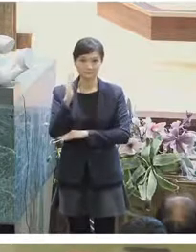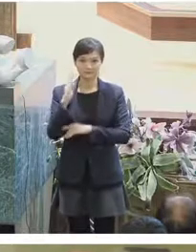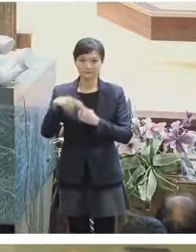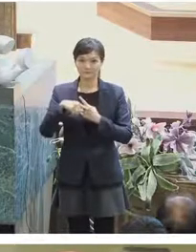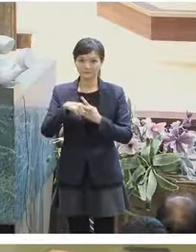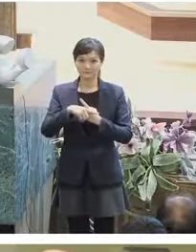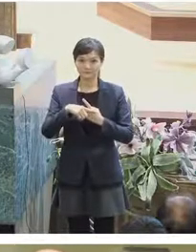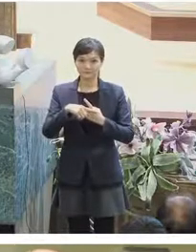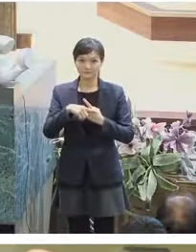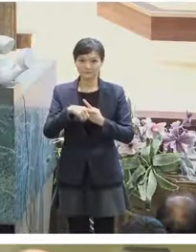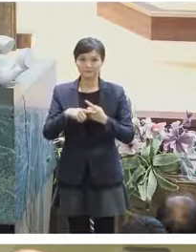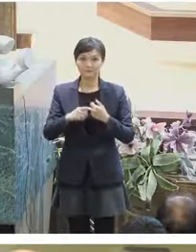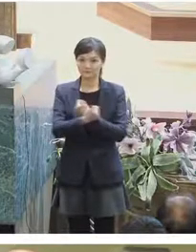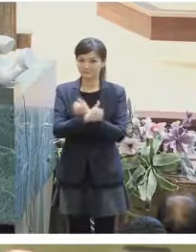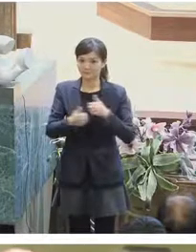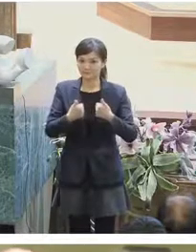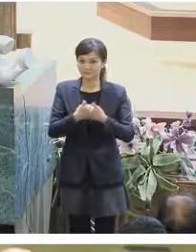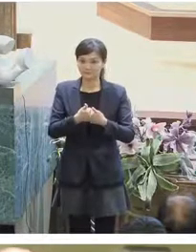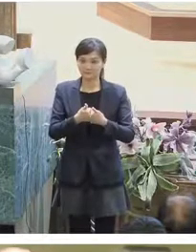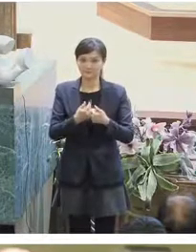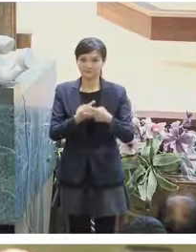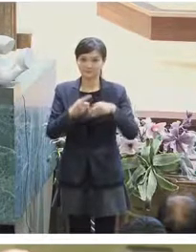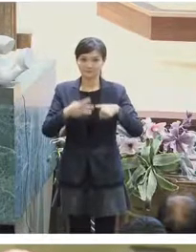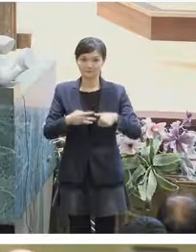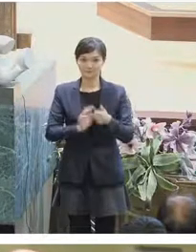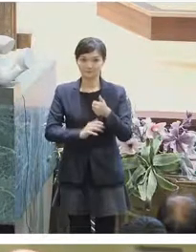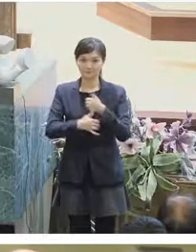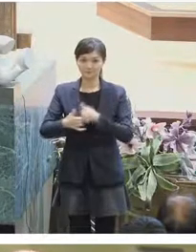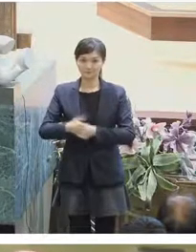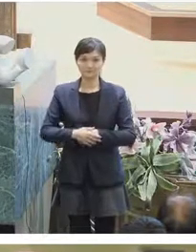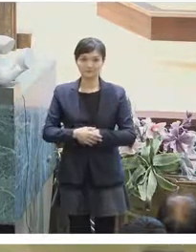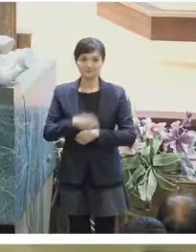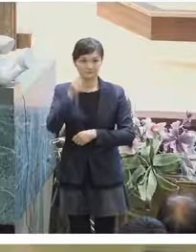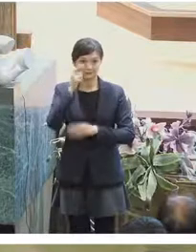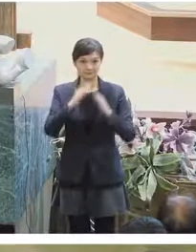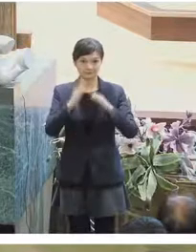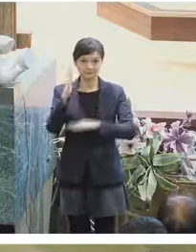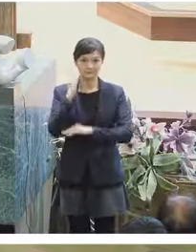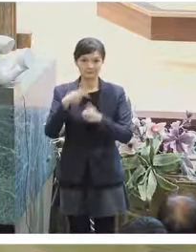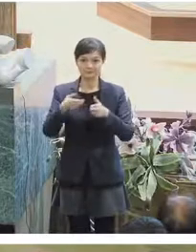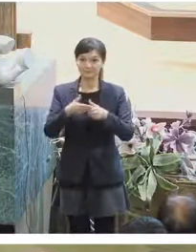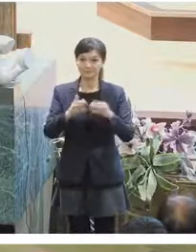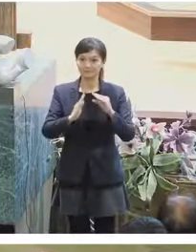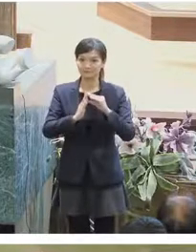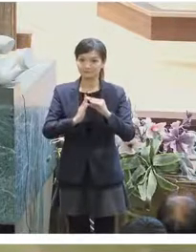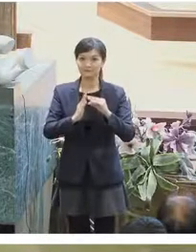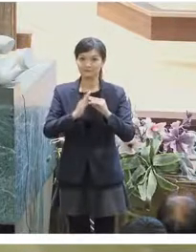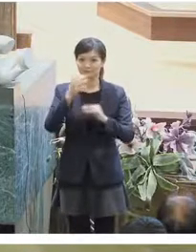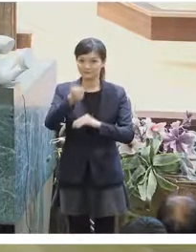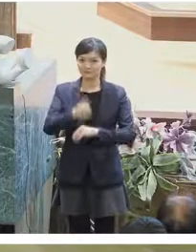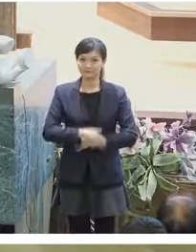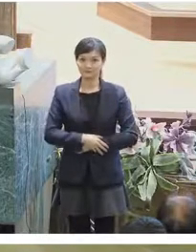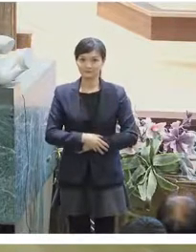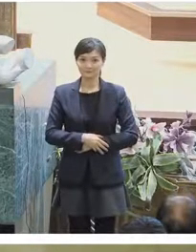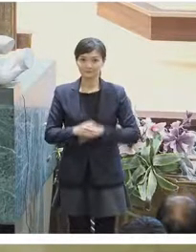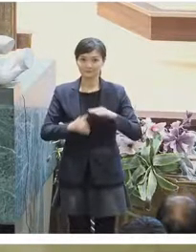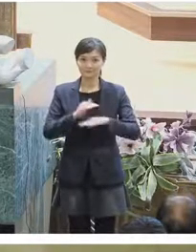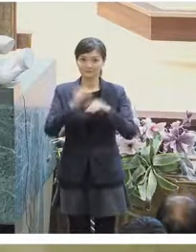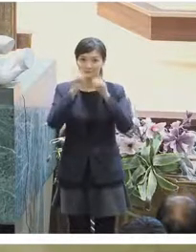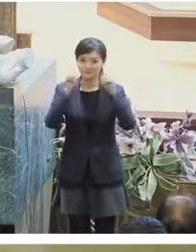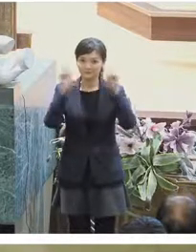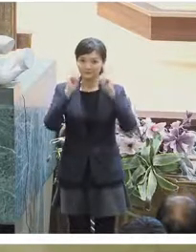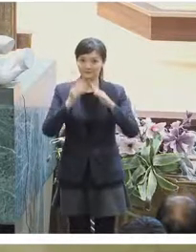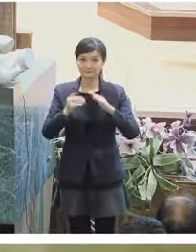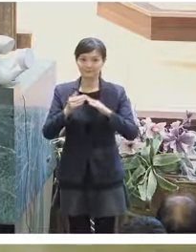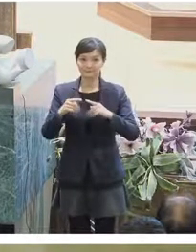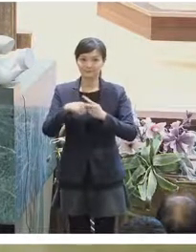展，台南市政府研考会戴俊伟主任委员，台南市政府教育局郑兴辉局长，成功大学规划与